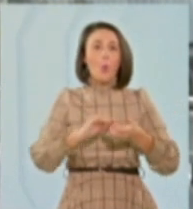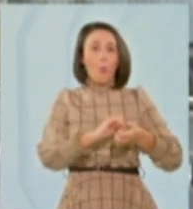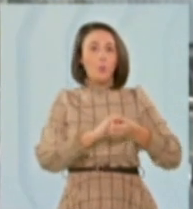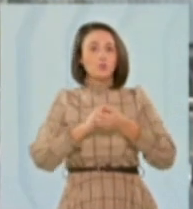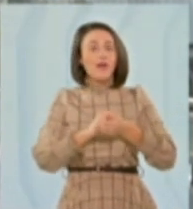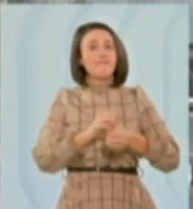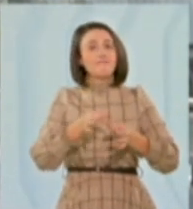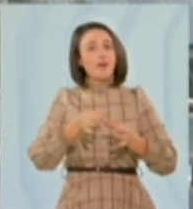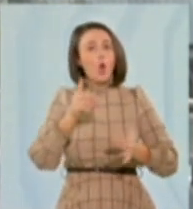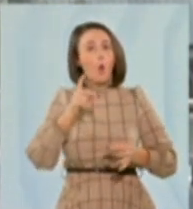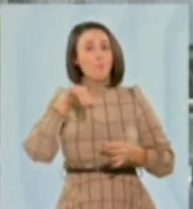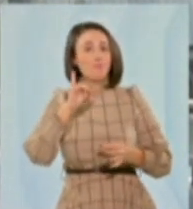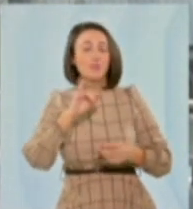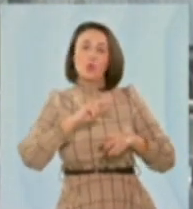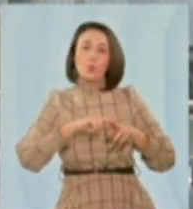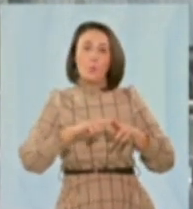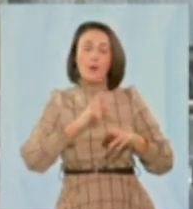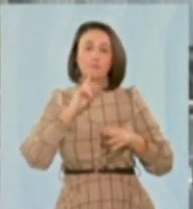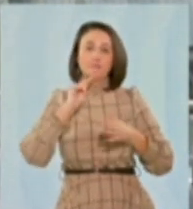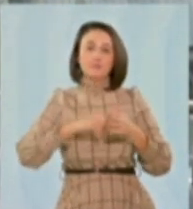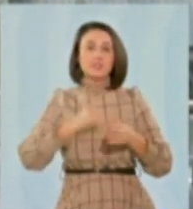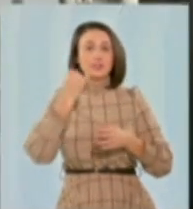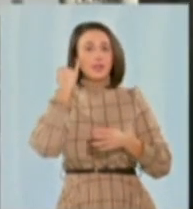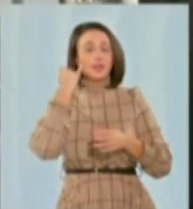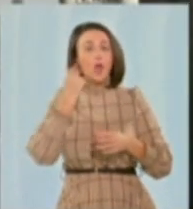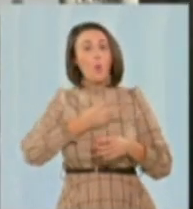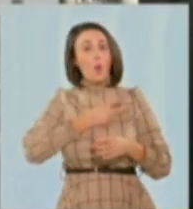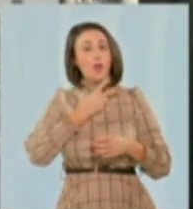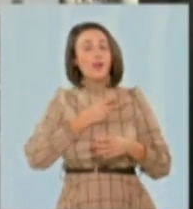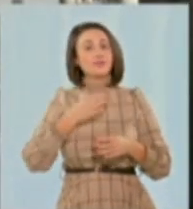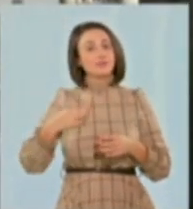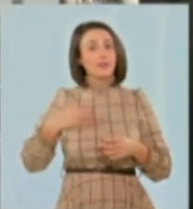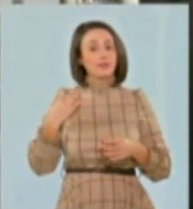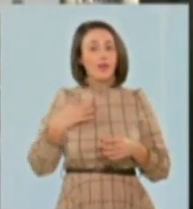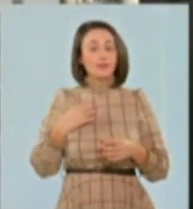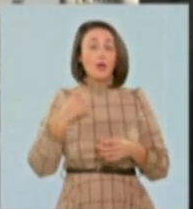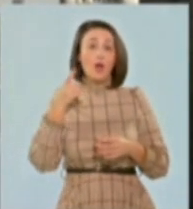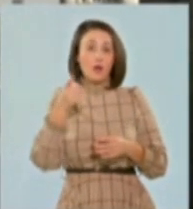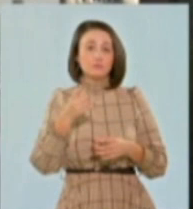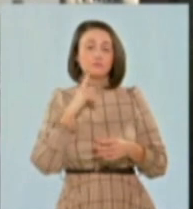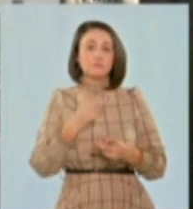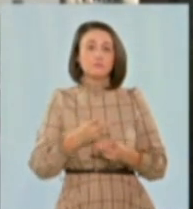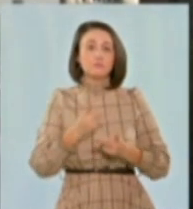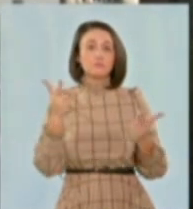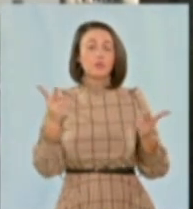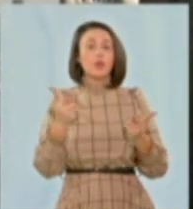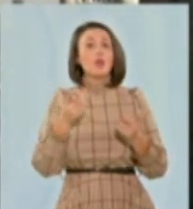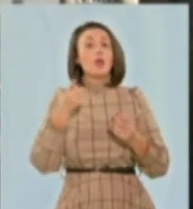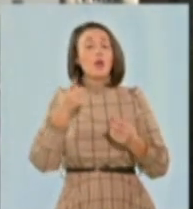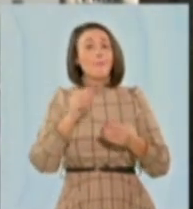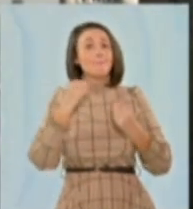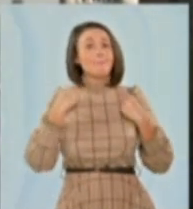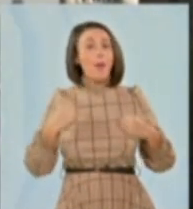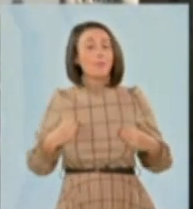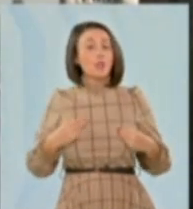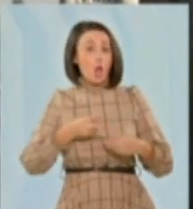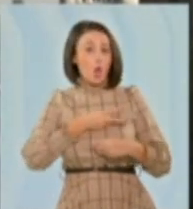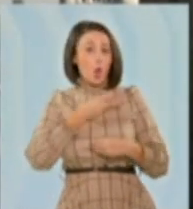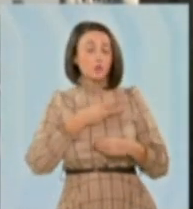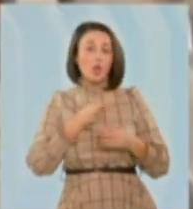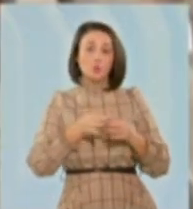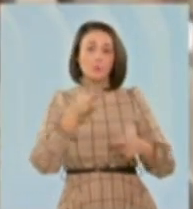comunitară a variantei Omicron, după cum a confirmat secretarul britanic al sănătății. Acesta le-a transmis parlamentarilor de la Londra că